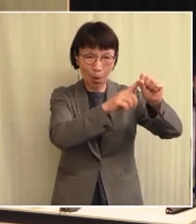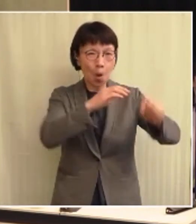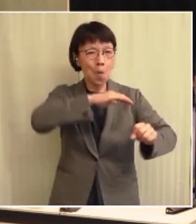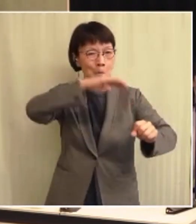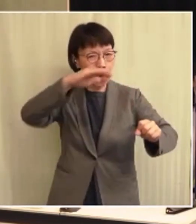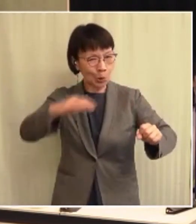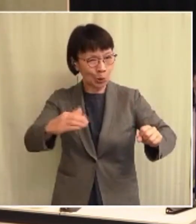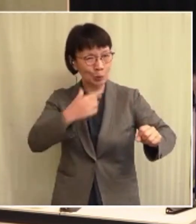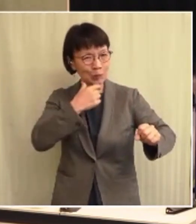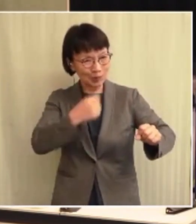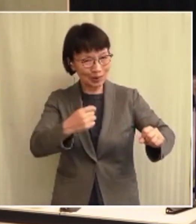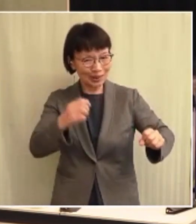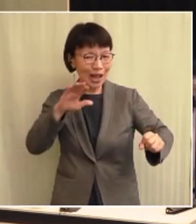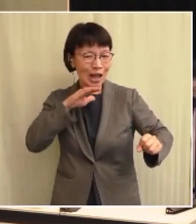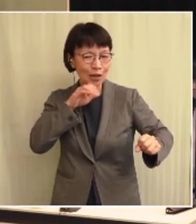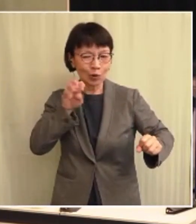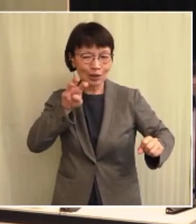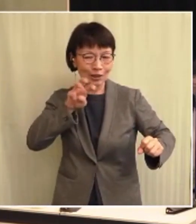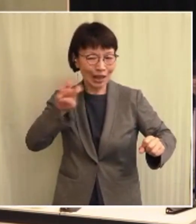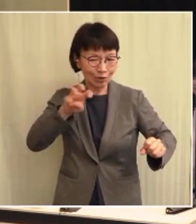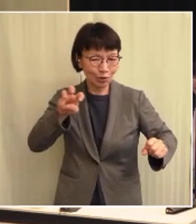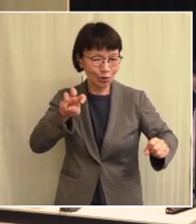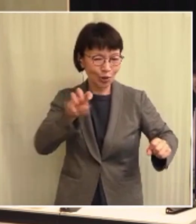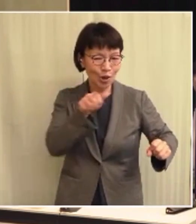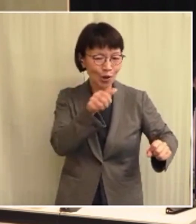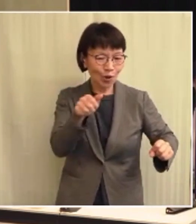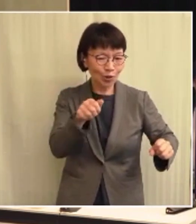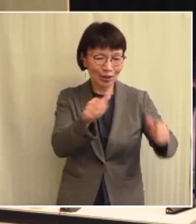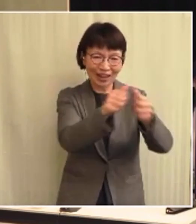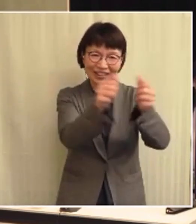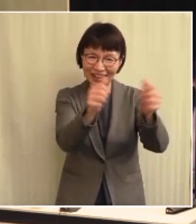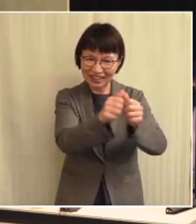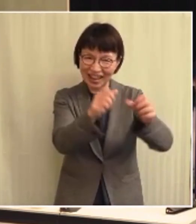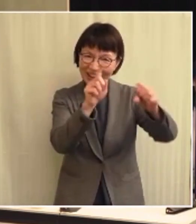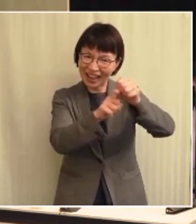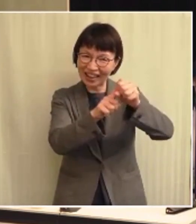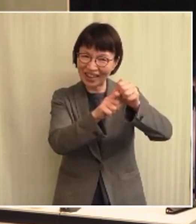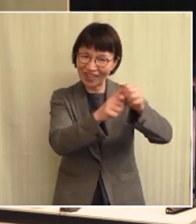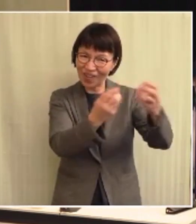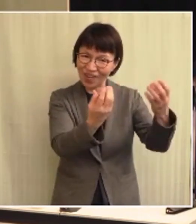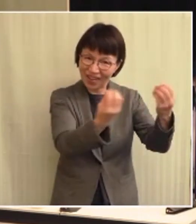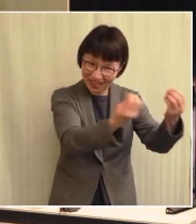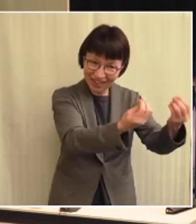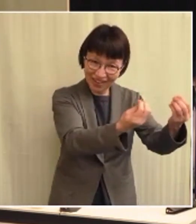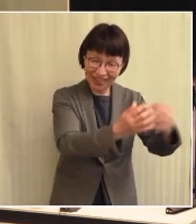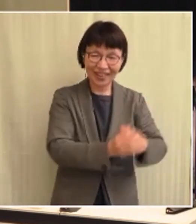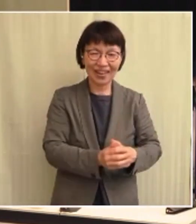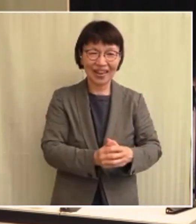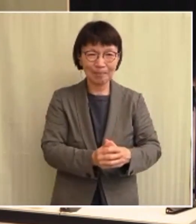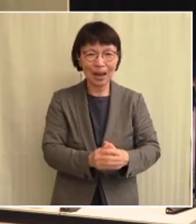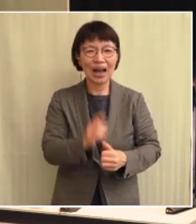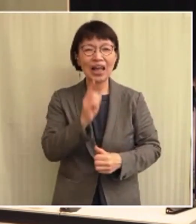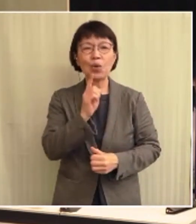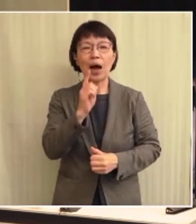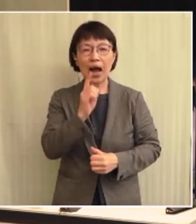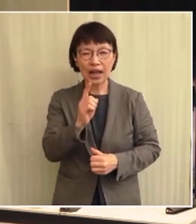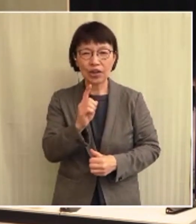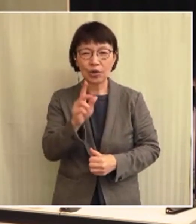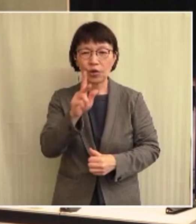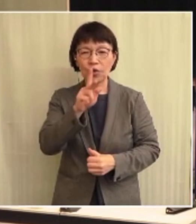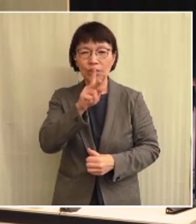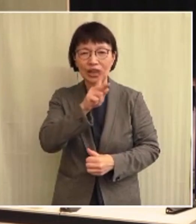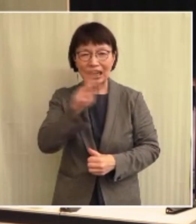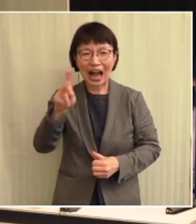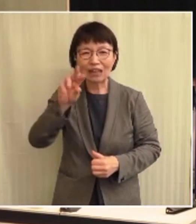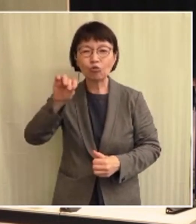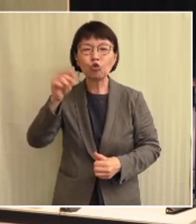代の男性のまさにイメージそのものなんですけども、一般的にいわゆるがっつり系弁当でなんて言いますけど、がっつり